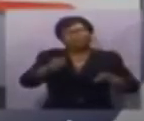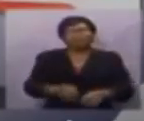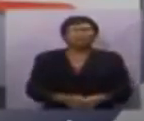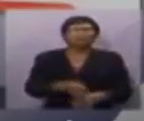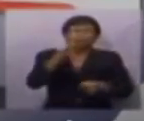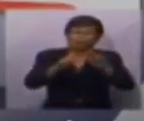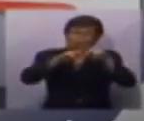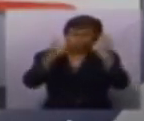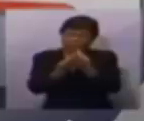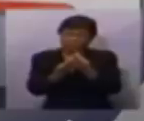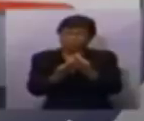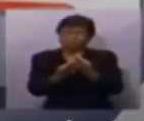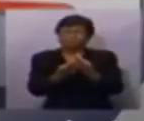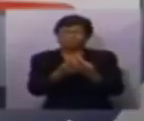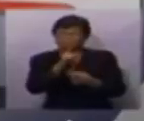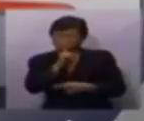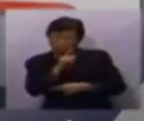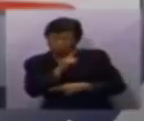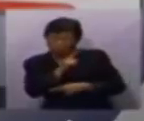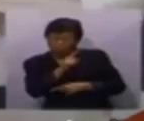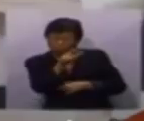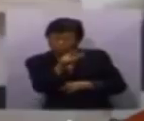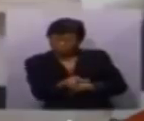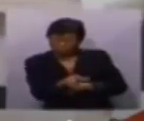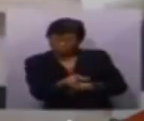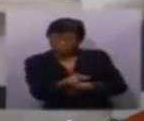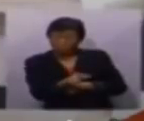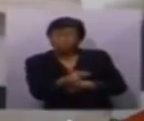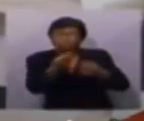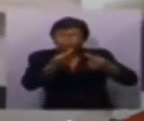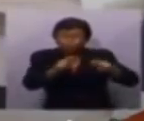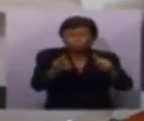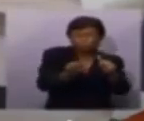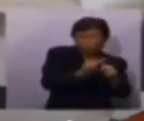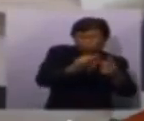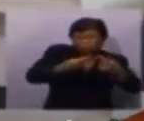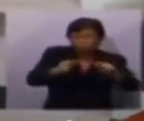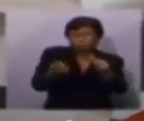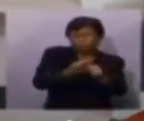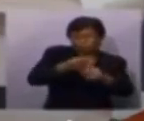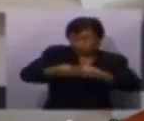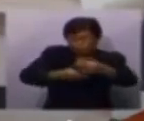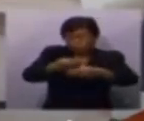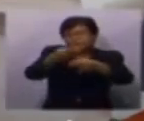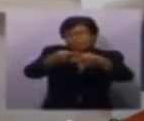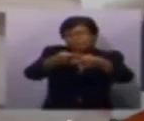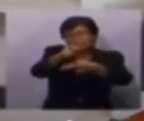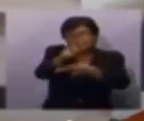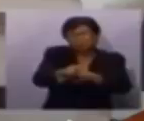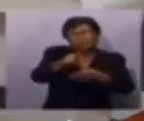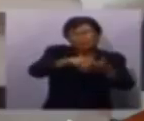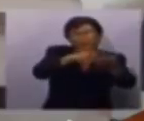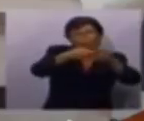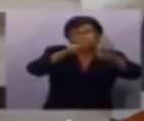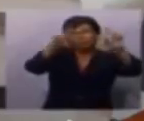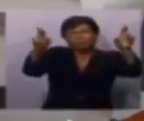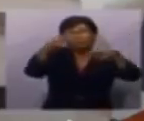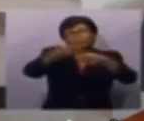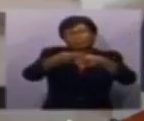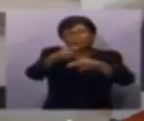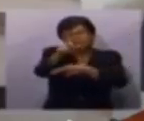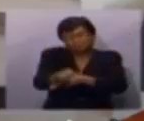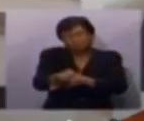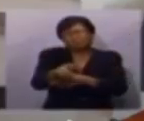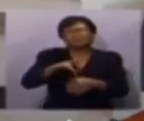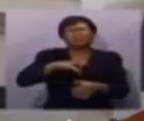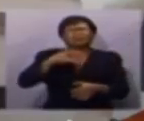gagal memastikan calonnya melepasi percubaan pertama dalam proses pilihan raya ini, seperti penamaan calon, saya